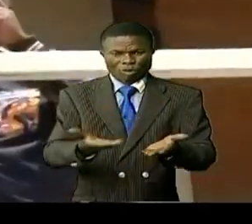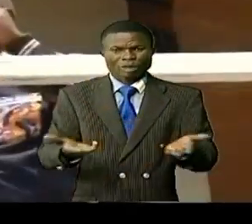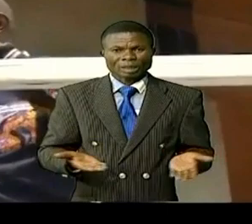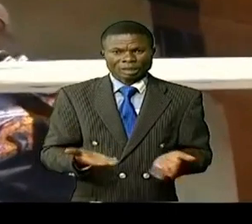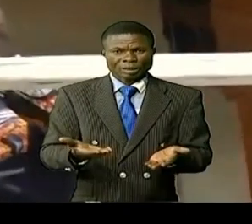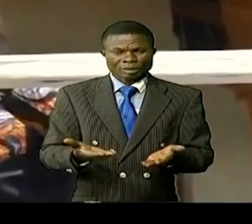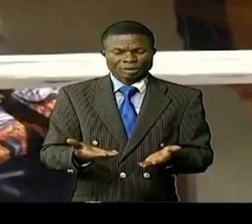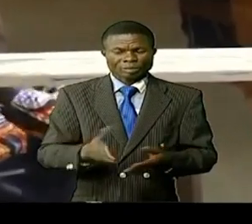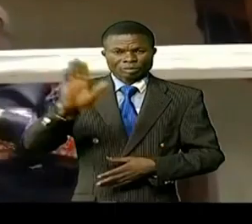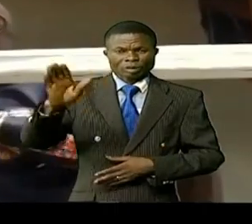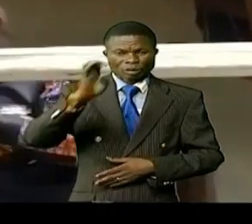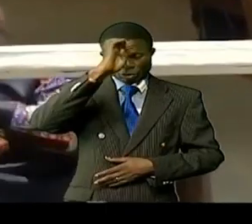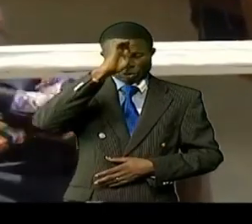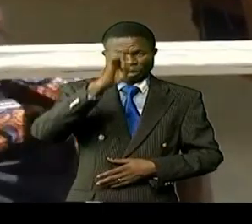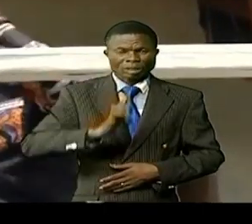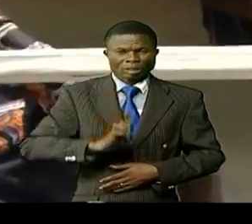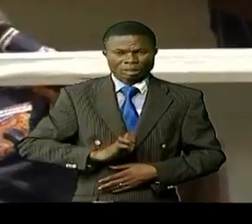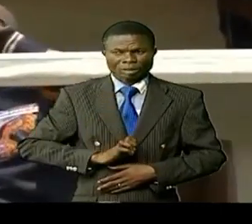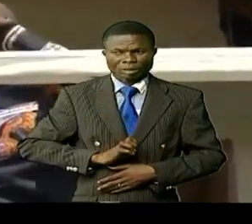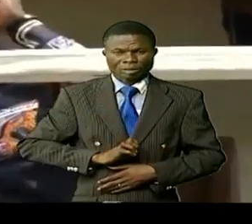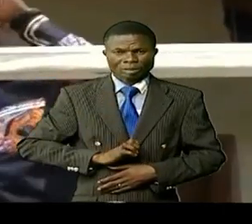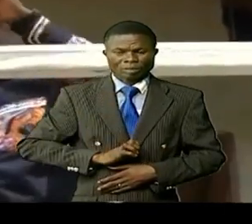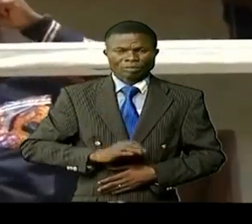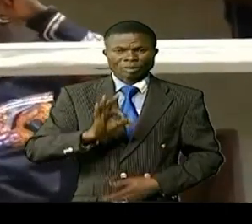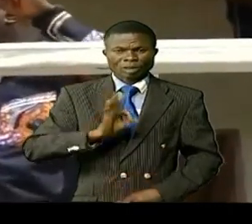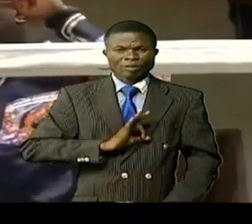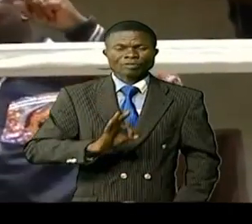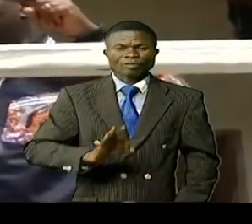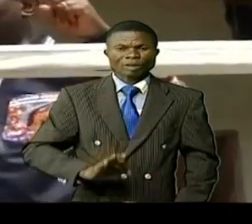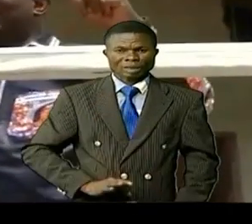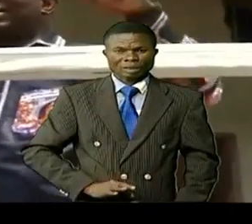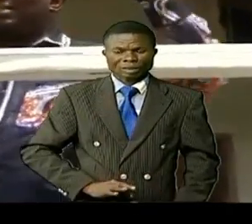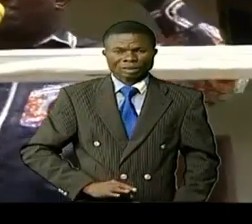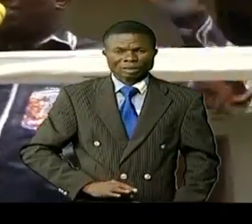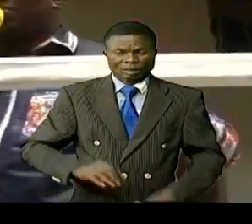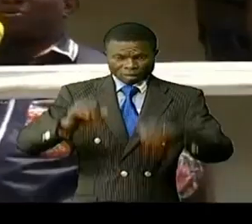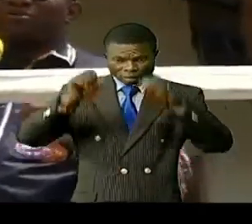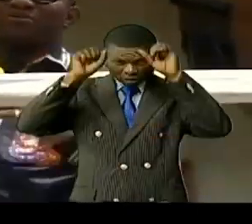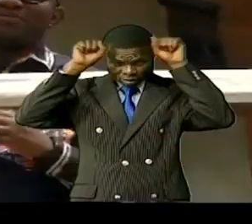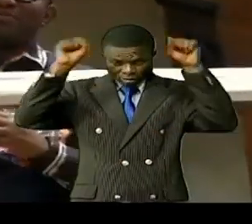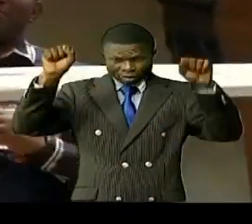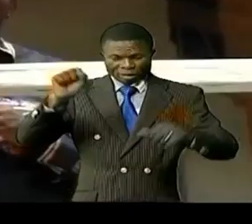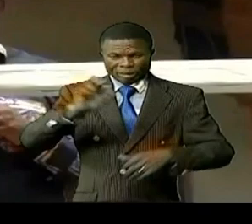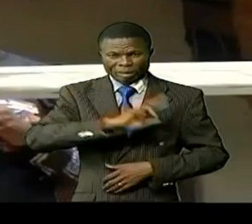Son Excellence, Félix Antoine Tshisekedi Tshilombo.